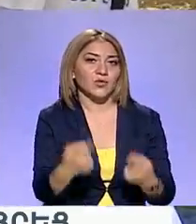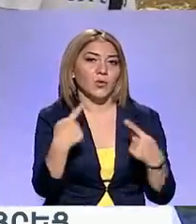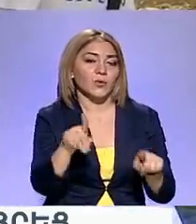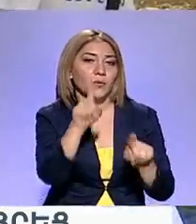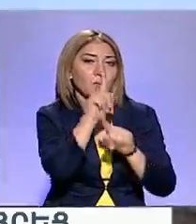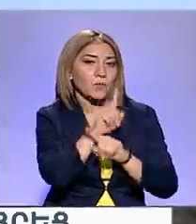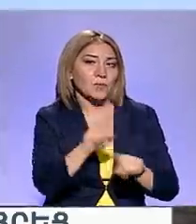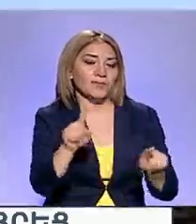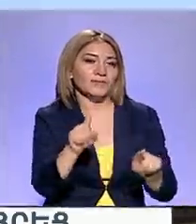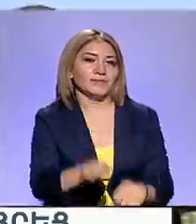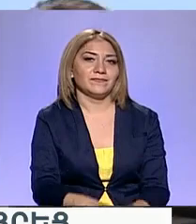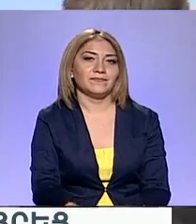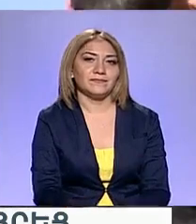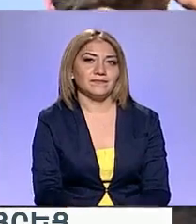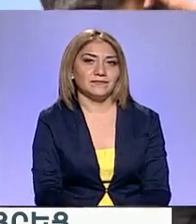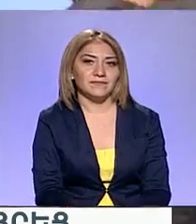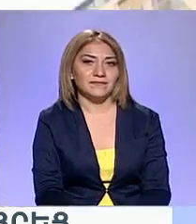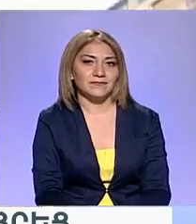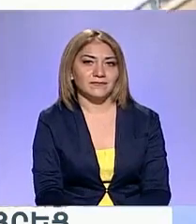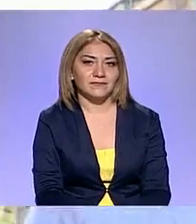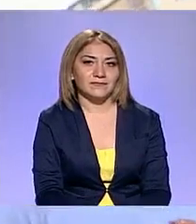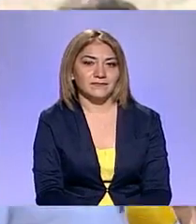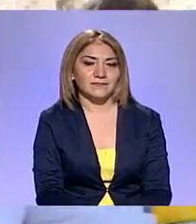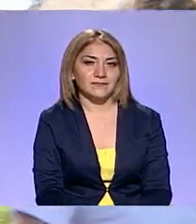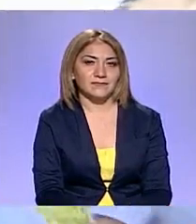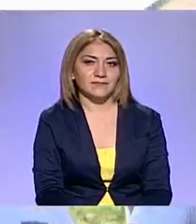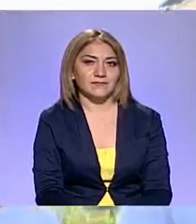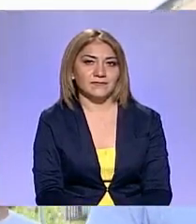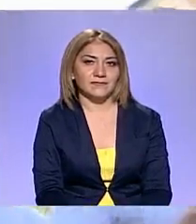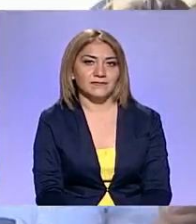այլընտրանքային լուծումներ։ Տաթևիկ Նալբանդյան, Էդմոն Հակոբյան, լուրեր։